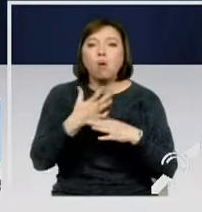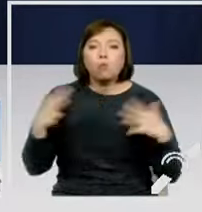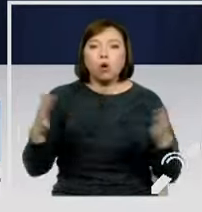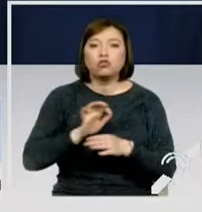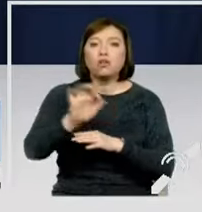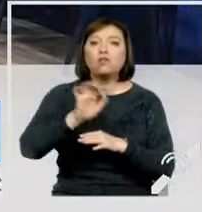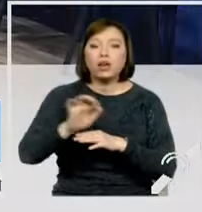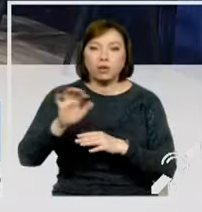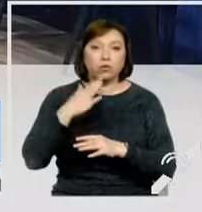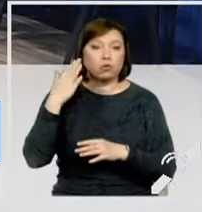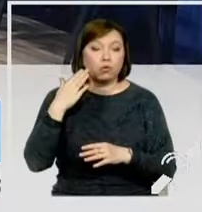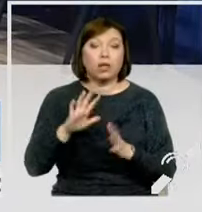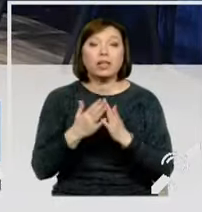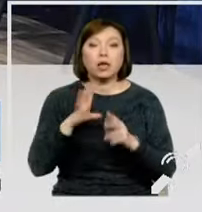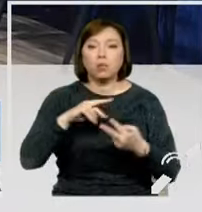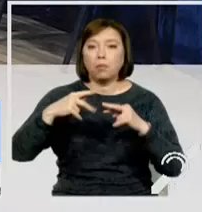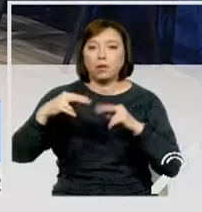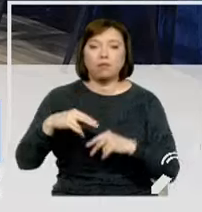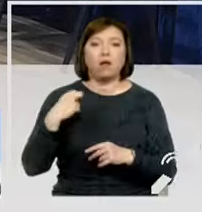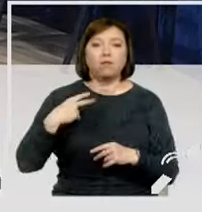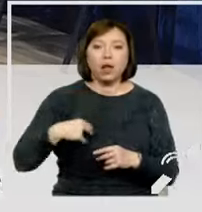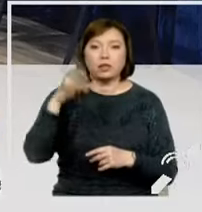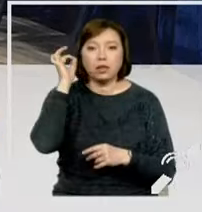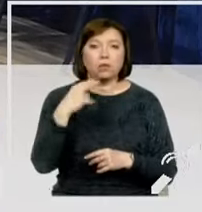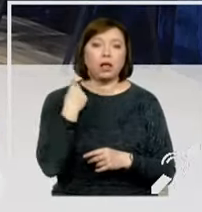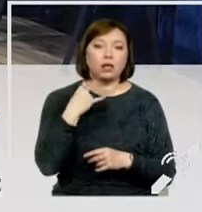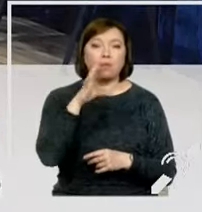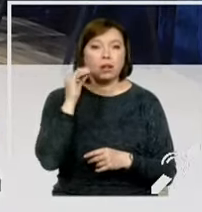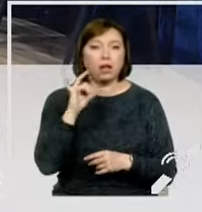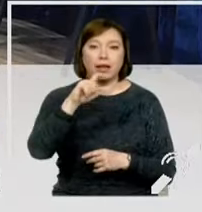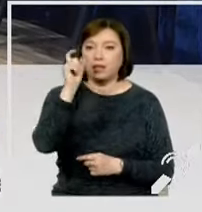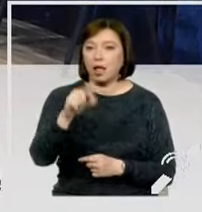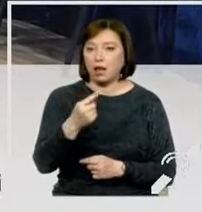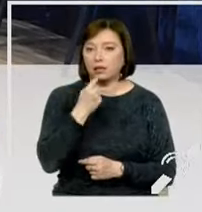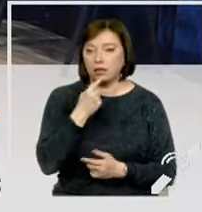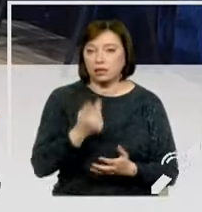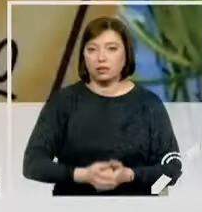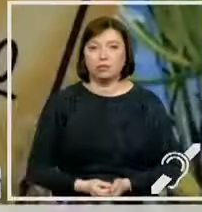spațiul românesc. Cartea a fost tradusă în franceză, germană, engleză, bulgară și italiană.